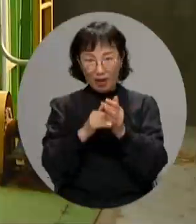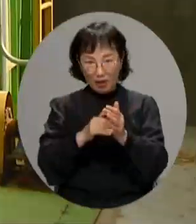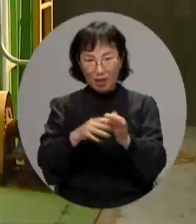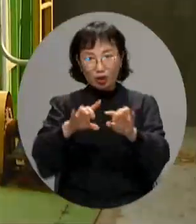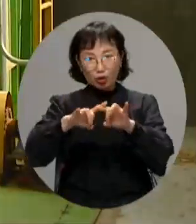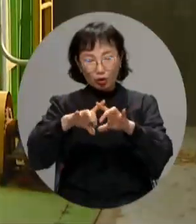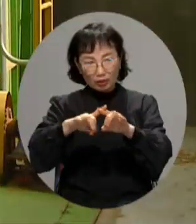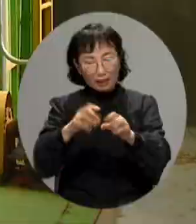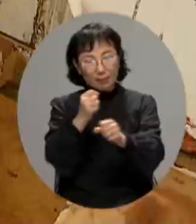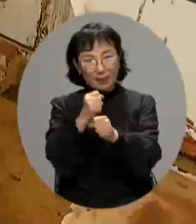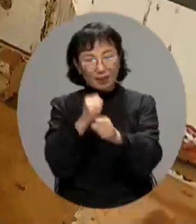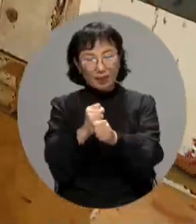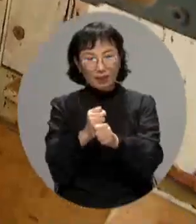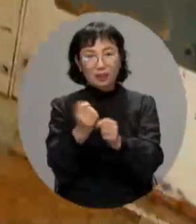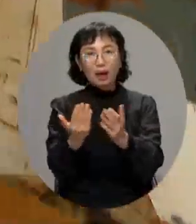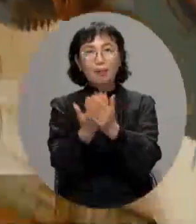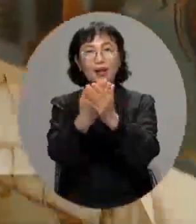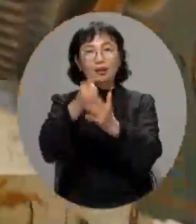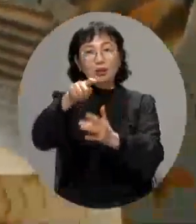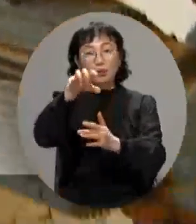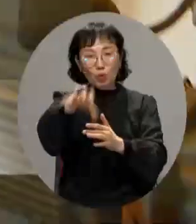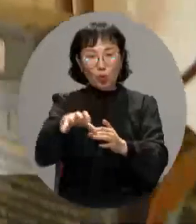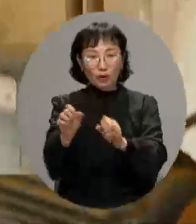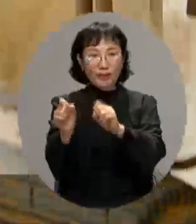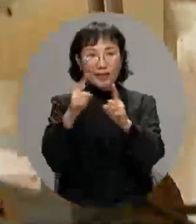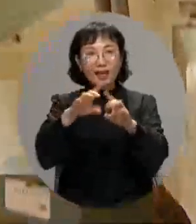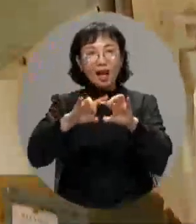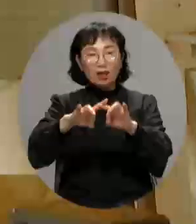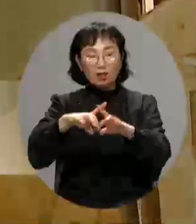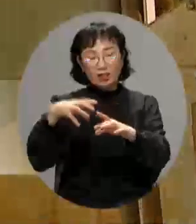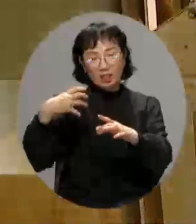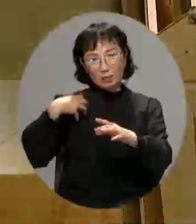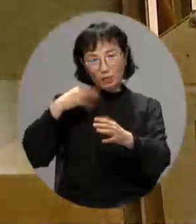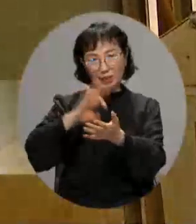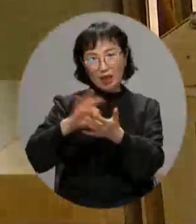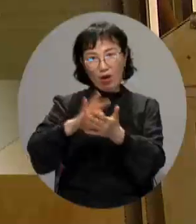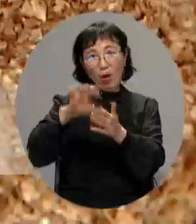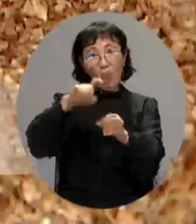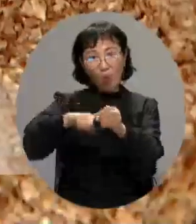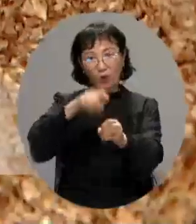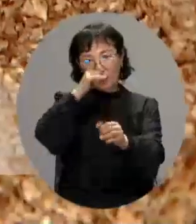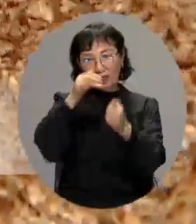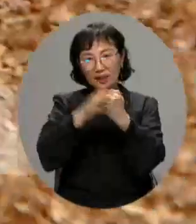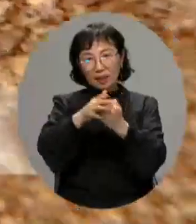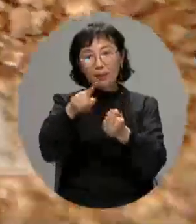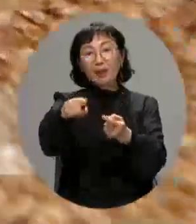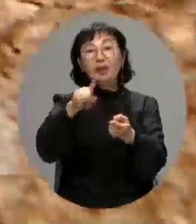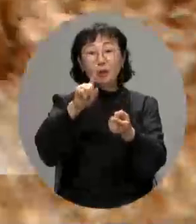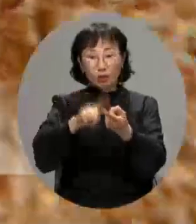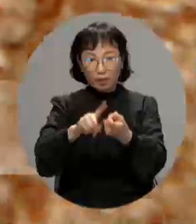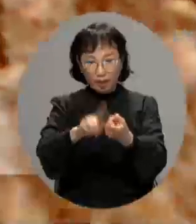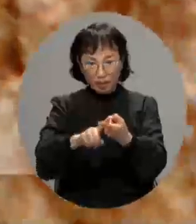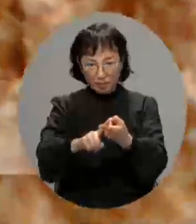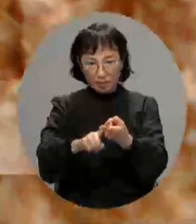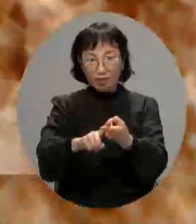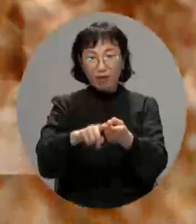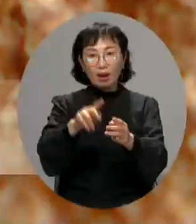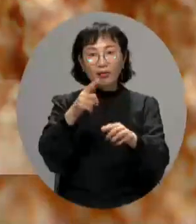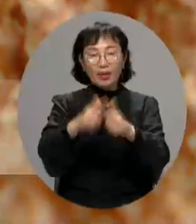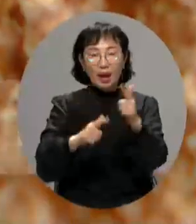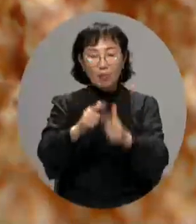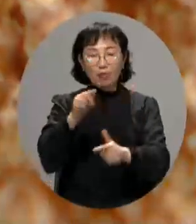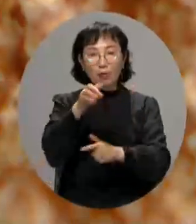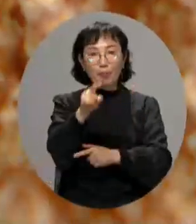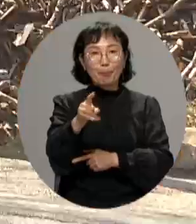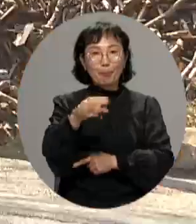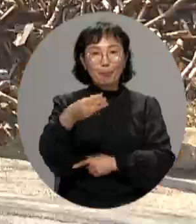전기를 생산하는 발전소는 재생에너지를 의무적으로 사용하도록 해 미이용 바이오매스로 만든 목재 펠릿이